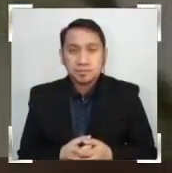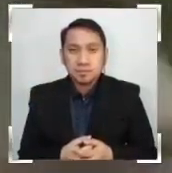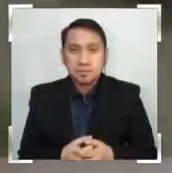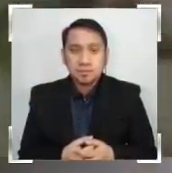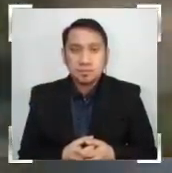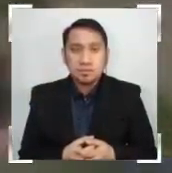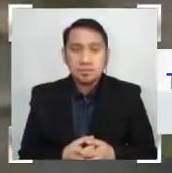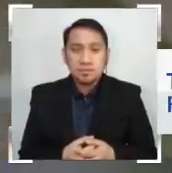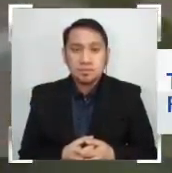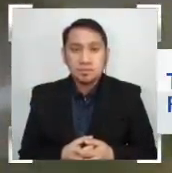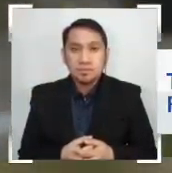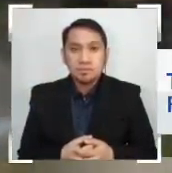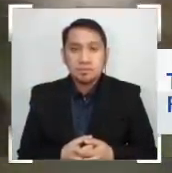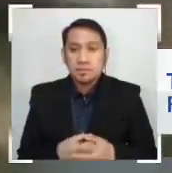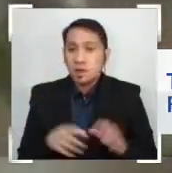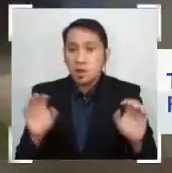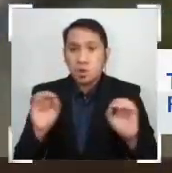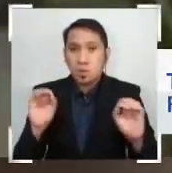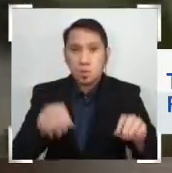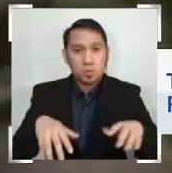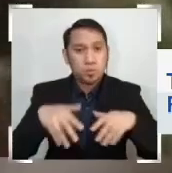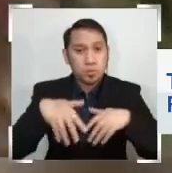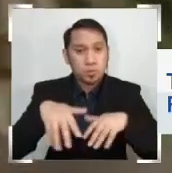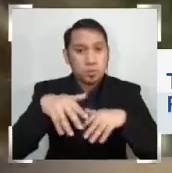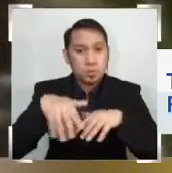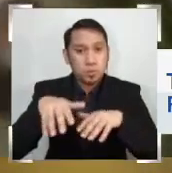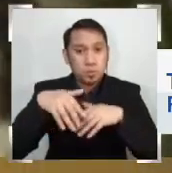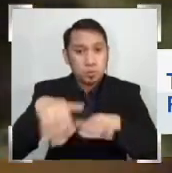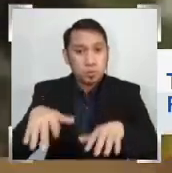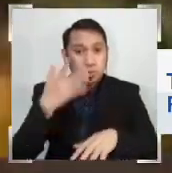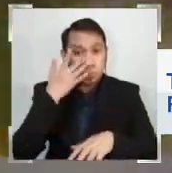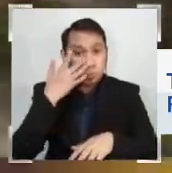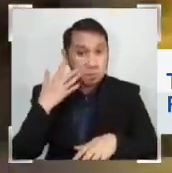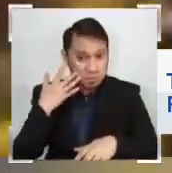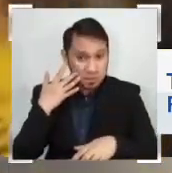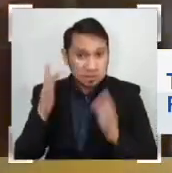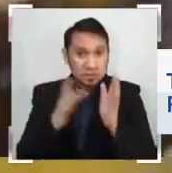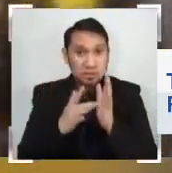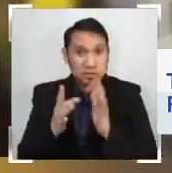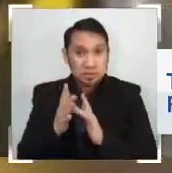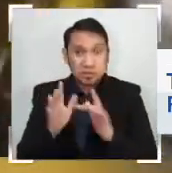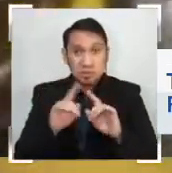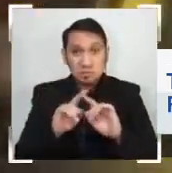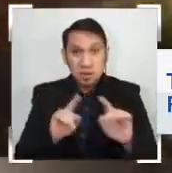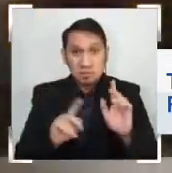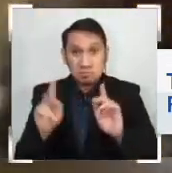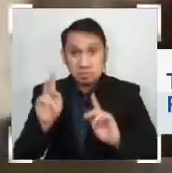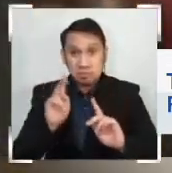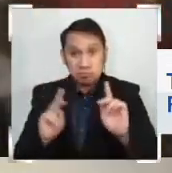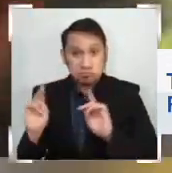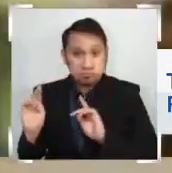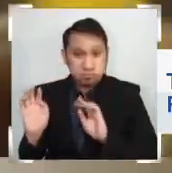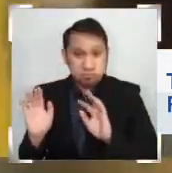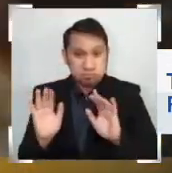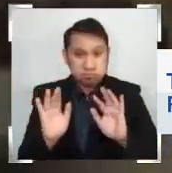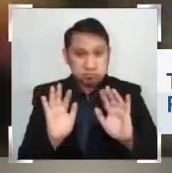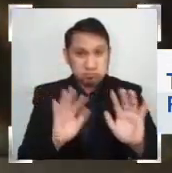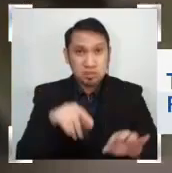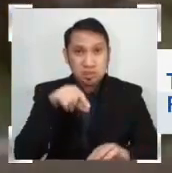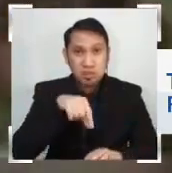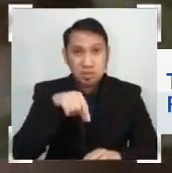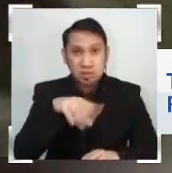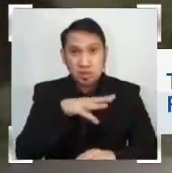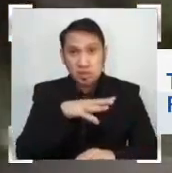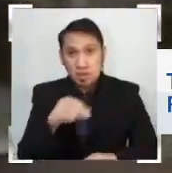Walang translasyon ng itim na Nazareno pero sumugod at dumagsa ang mga deboto sa Quiapo Church para magsimba at masilaya ng poong